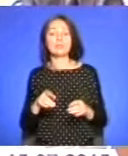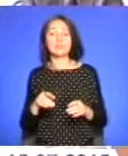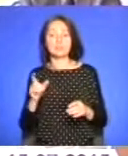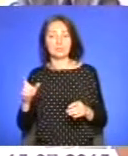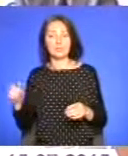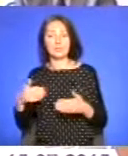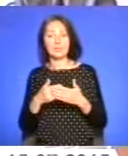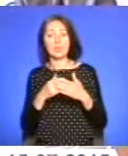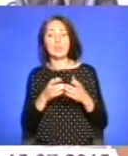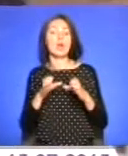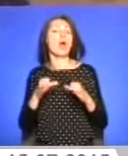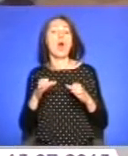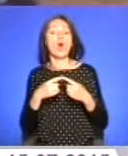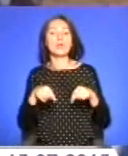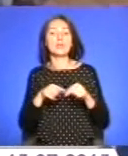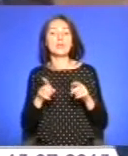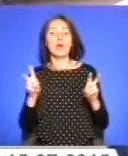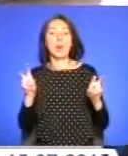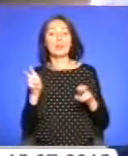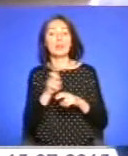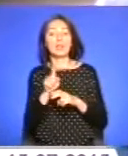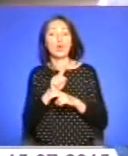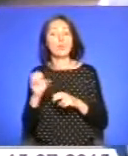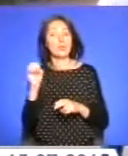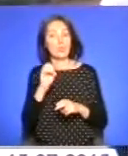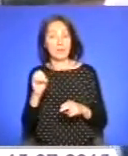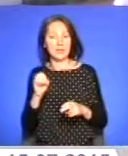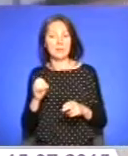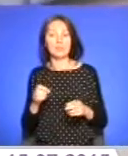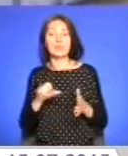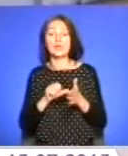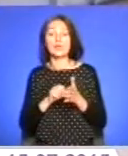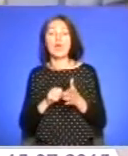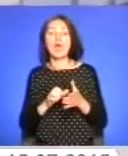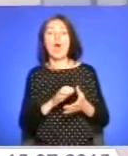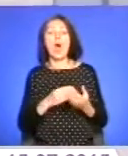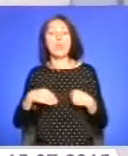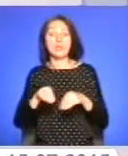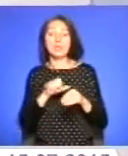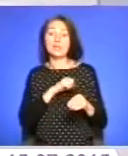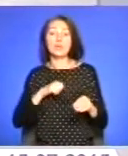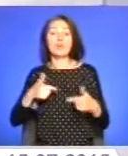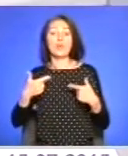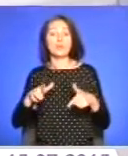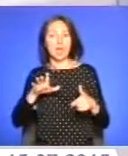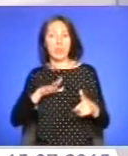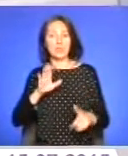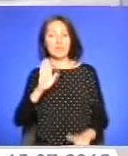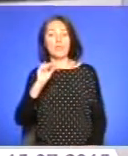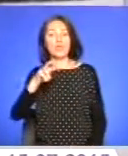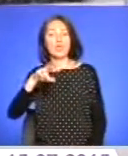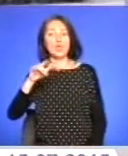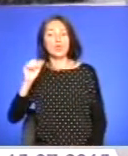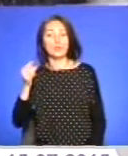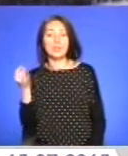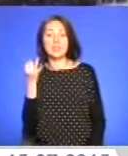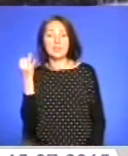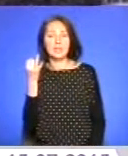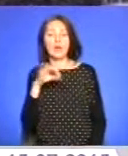організації «Тернопіль Європейський». Нещодавно представники об'єднання самі гостювали у Вільнюсі, де їх зацікавив досвід реформ у найбільш важливих